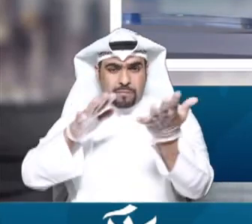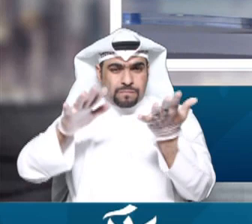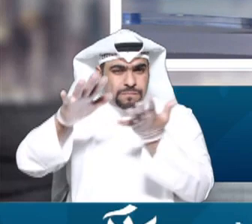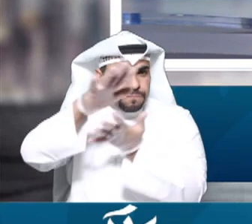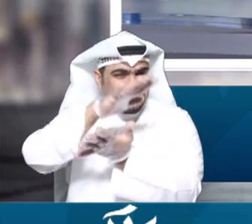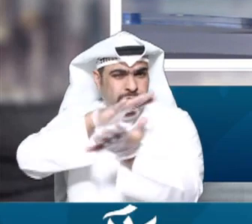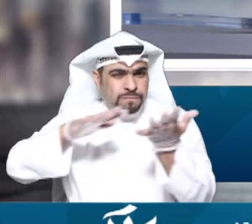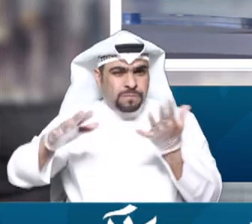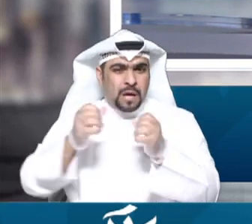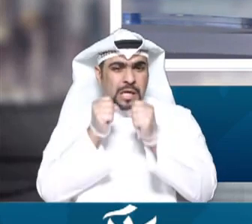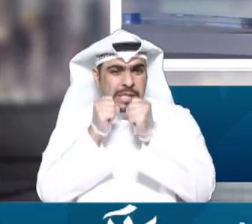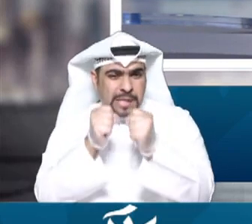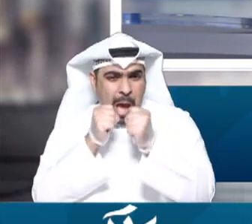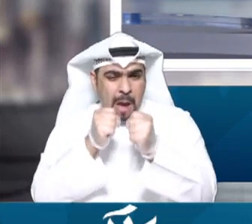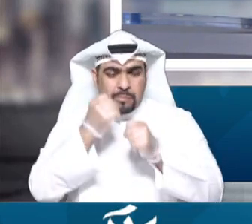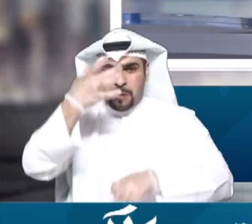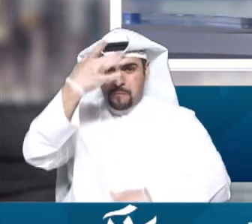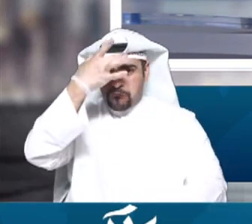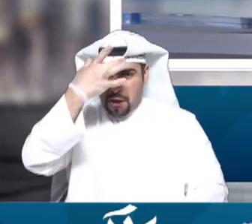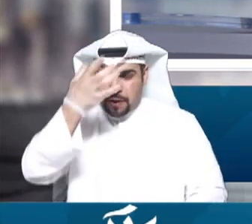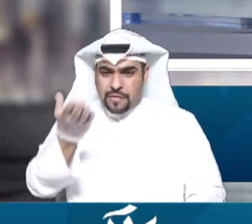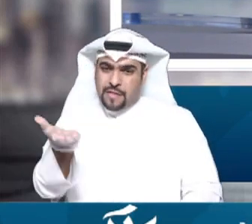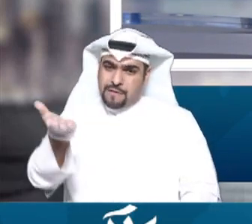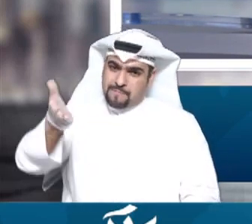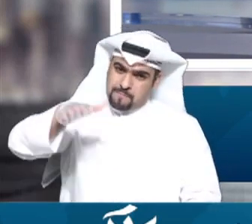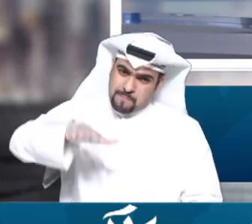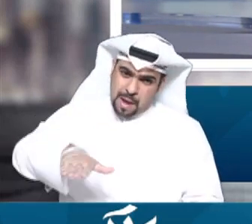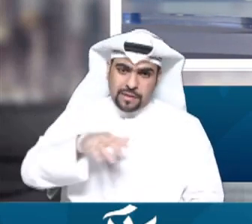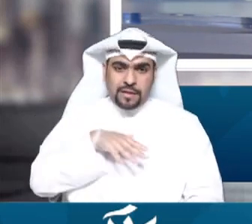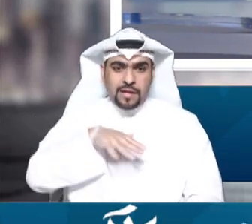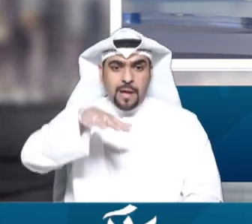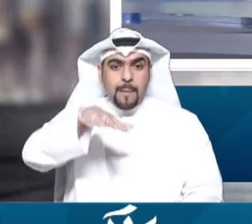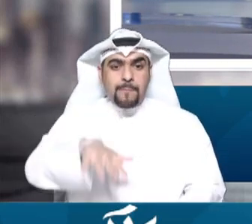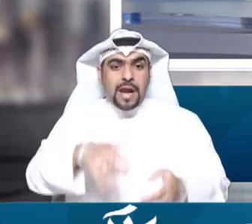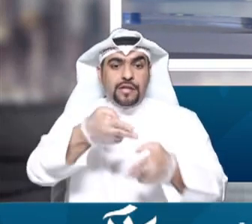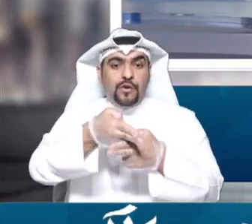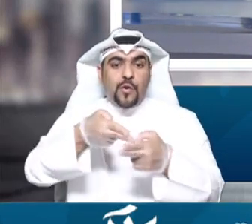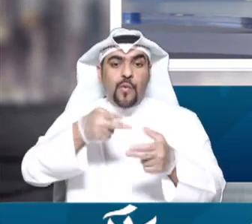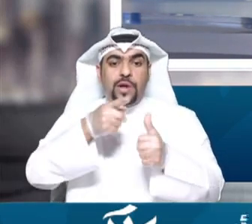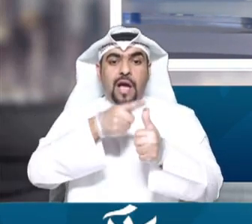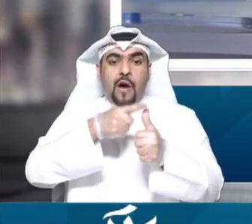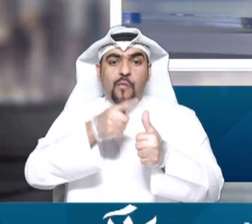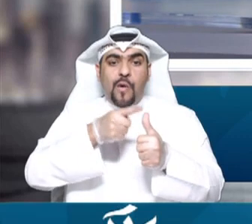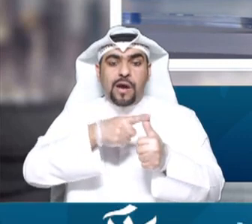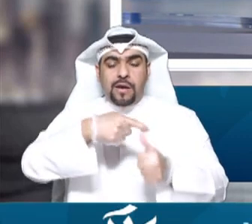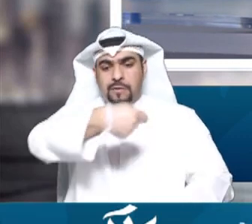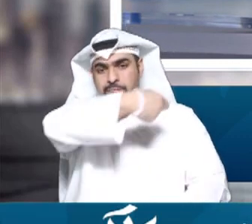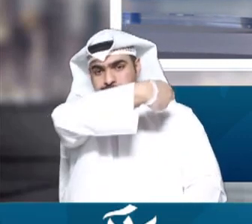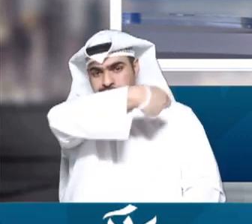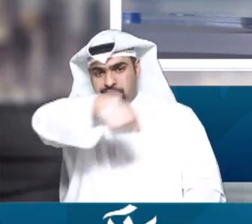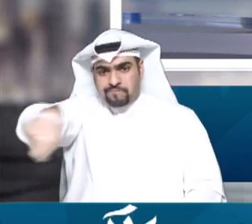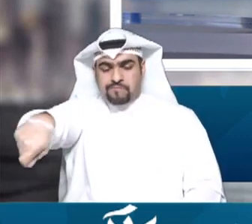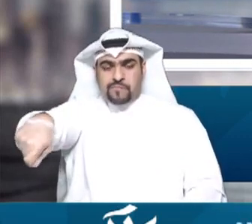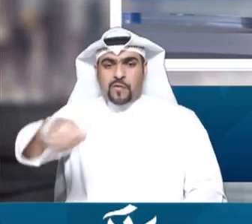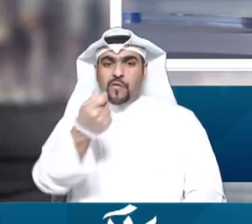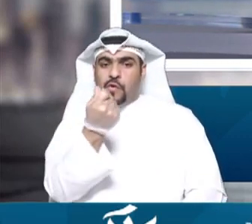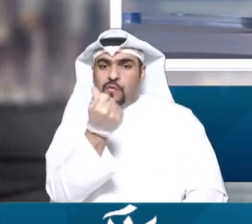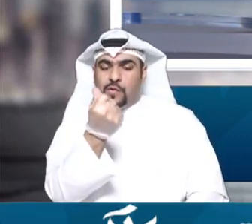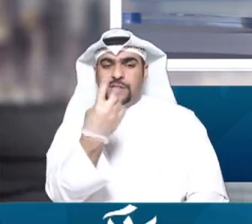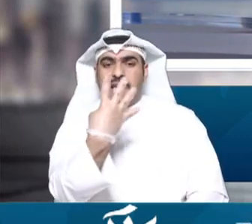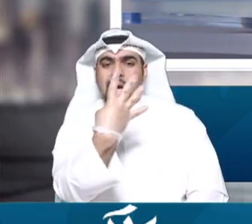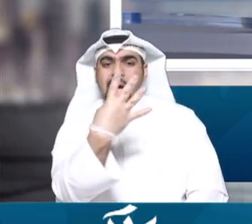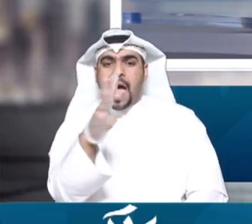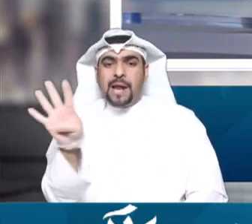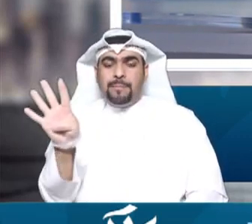بتقديم دعم مالي فوري لمنظمة الصحة العالمية بمقدار 40 مليون دولار لدعم